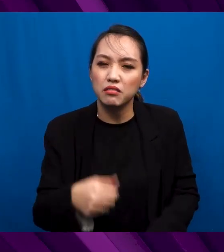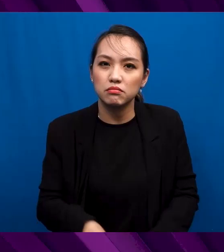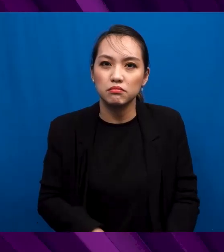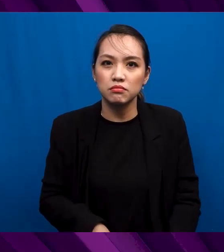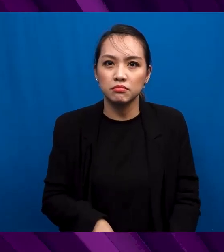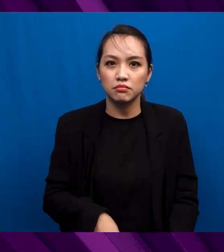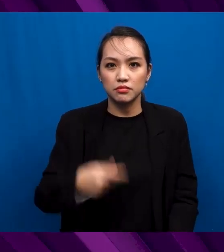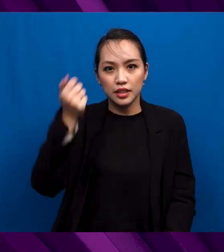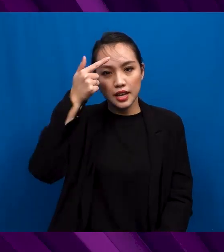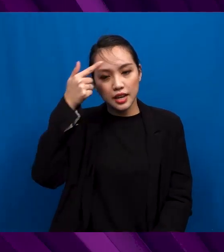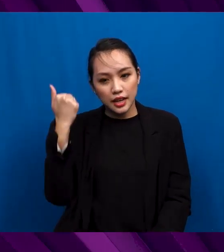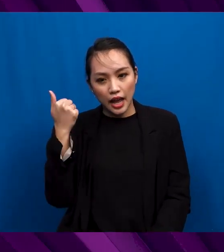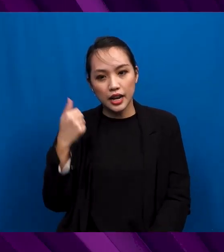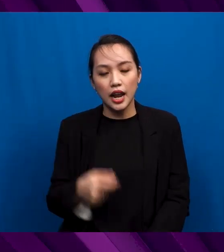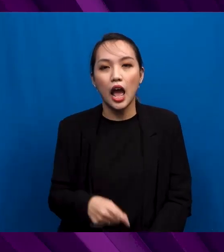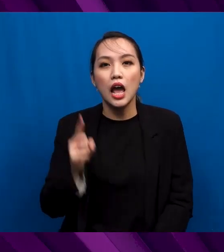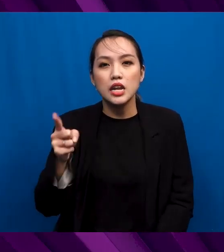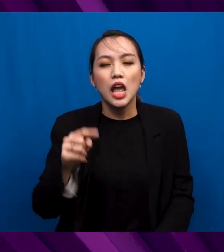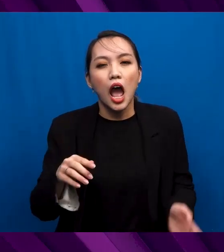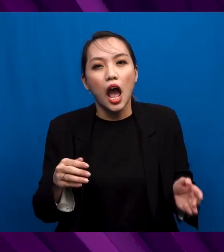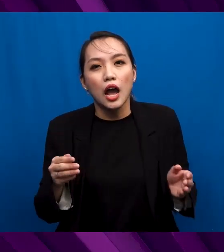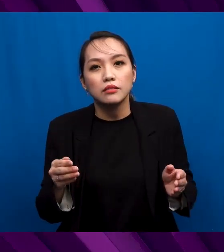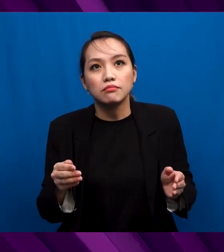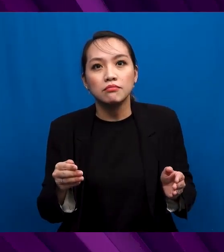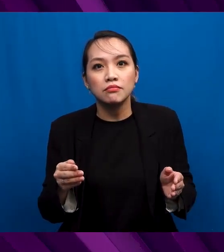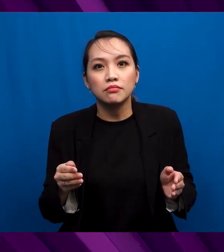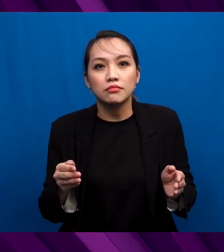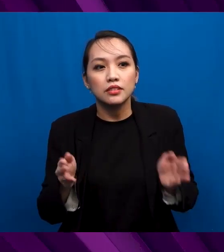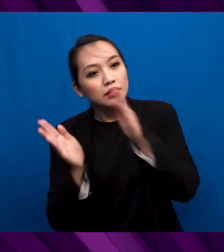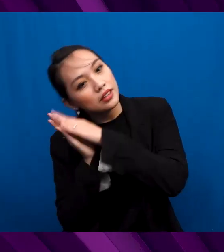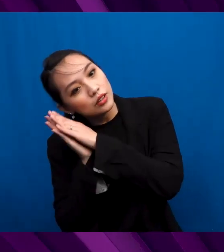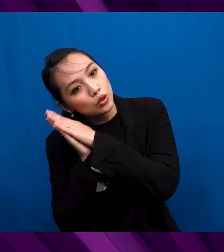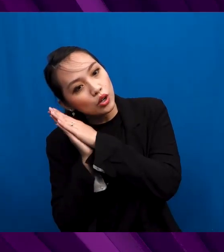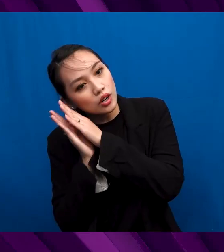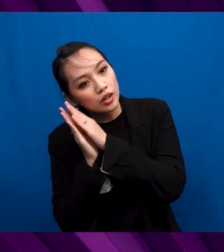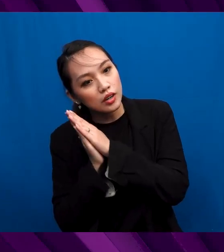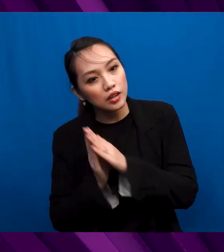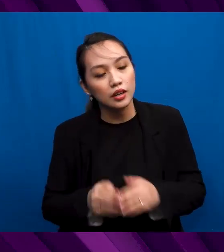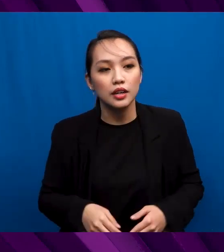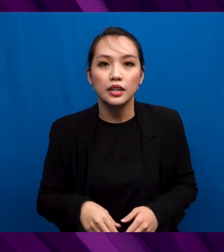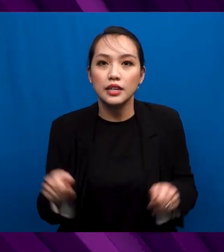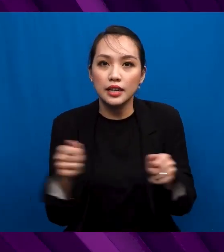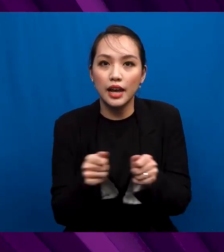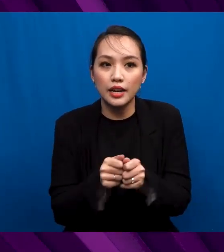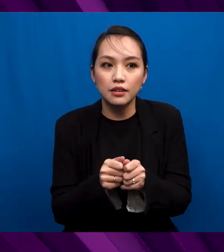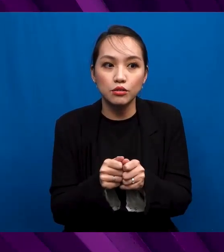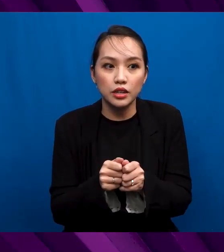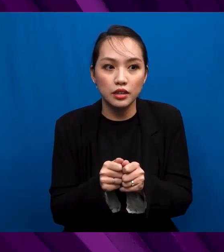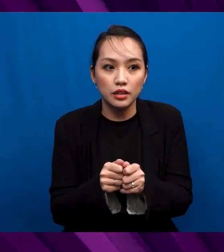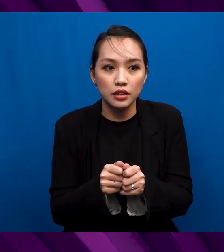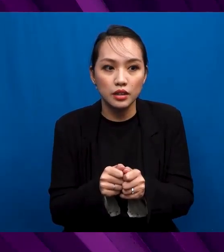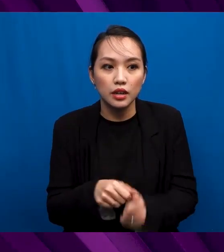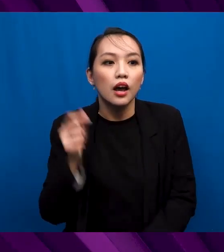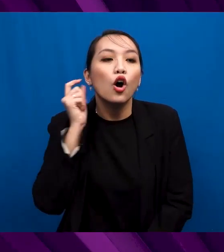Bilha, gundik ayahnya. Jadi cukup menjijikkan, bahkan di kalangan orang-orang yang tidak kenal Tuhan pun hal seperti ini